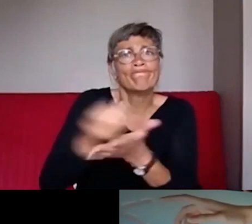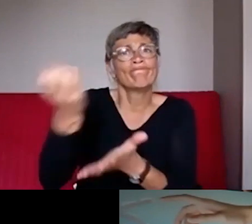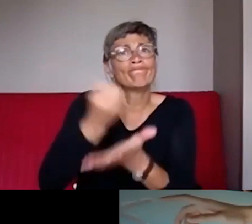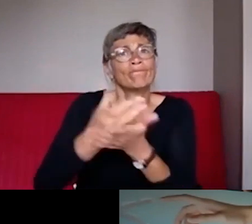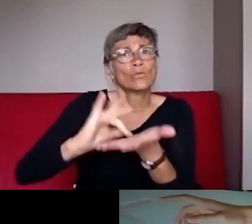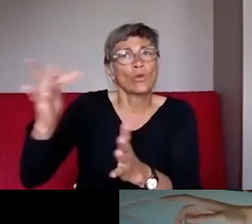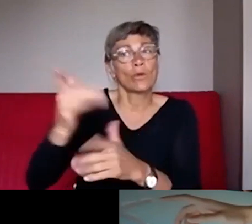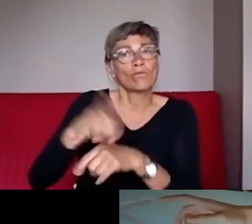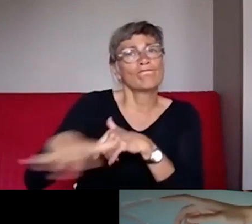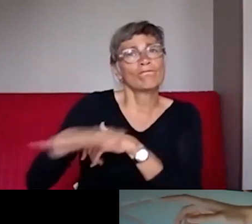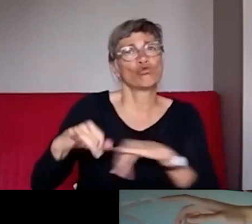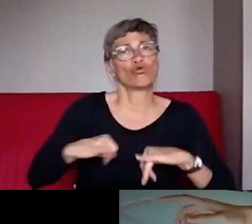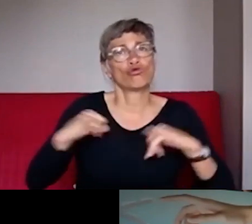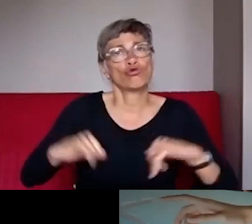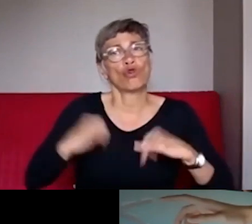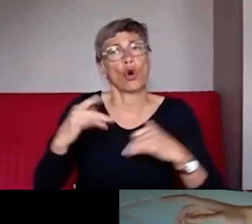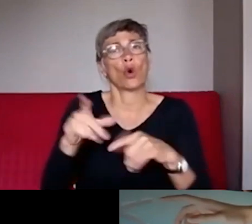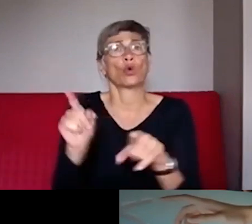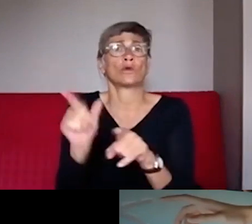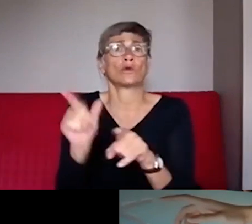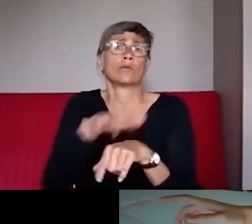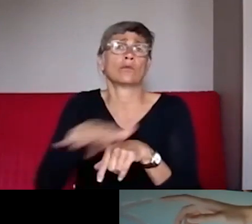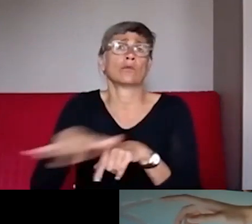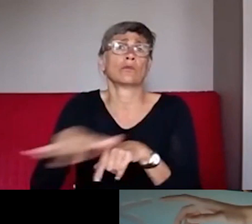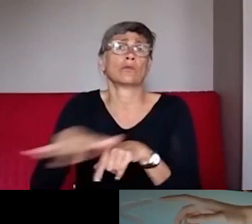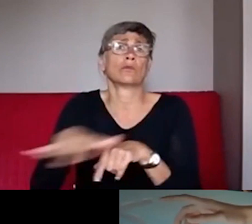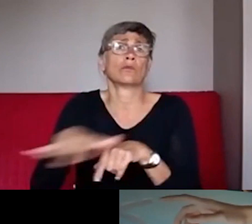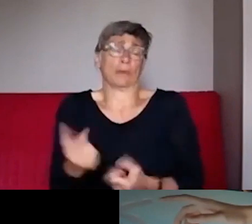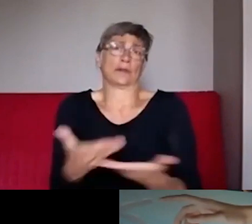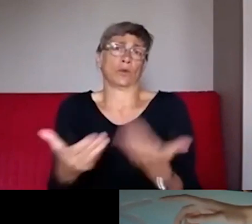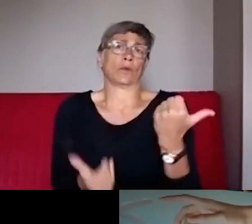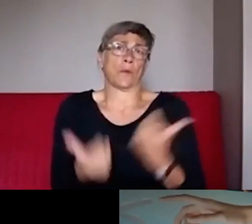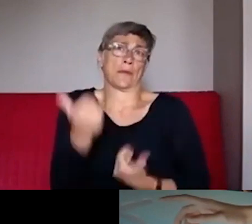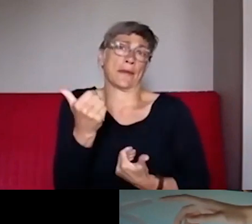des jeunes et des demandeurs d'emploi en situation de handicap.